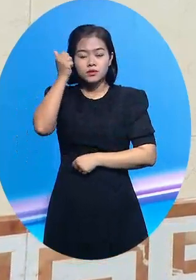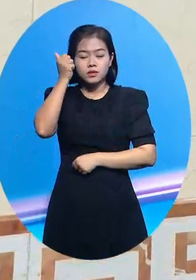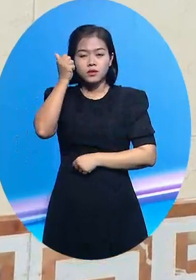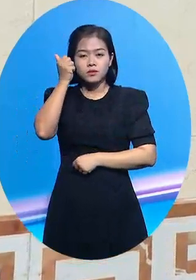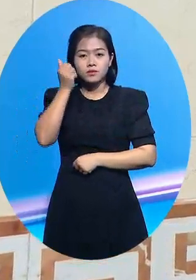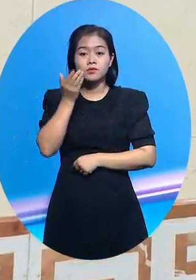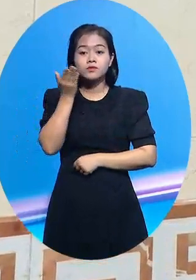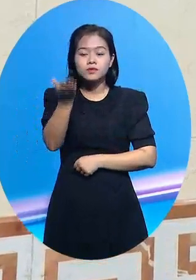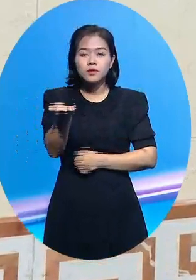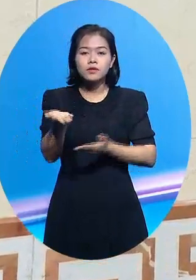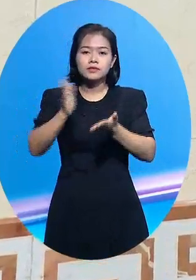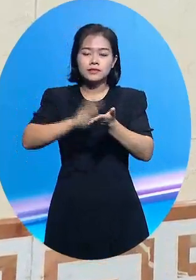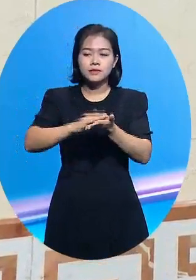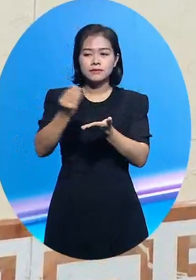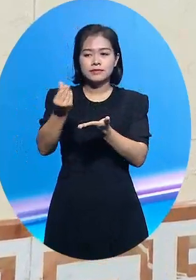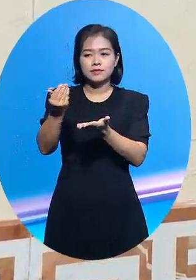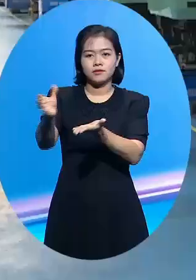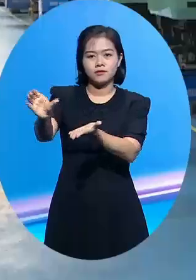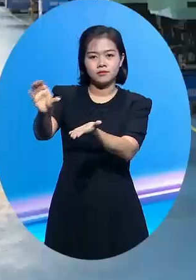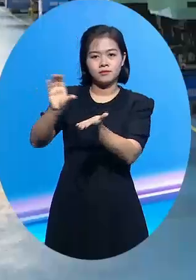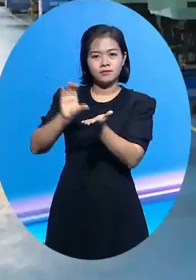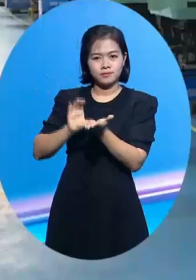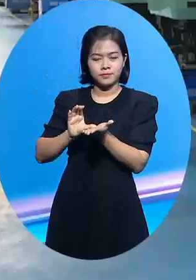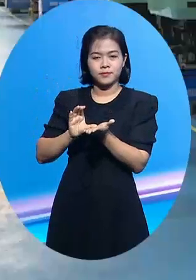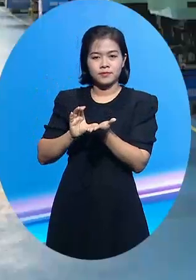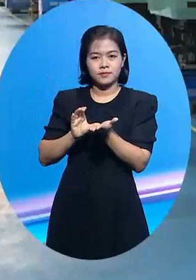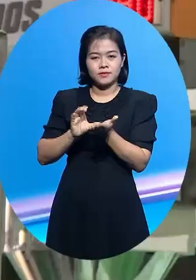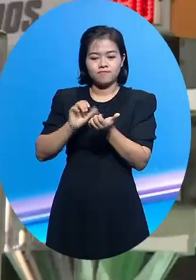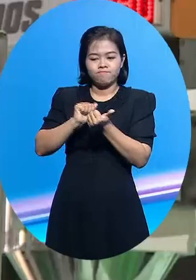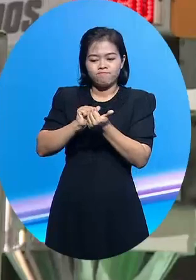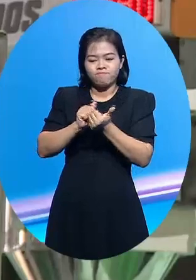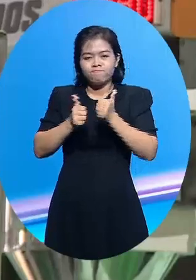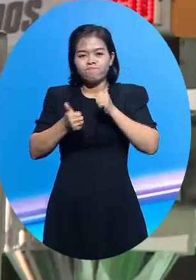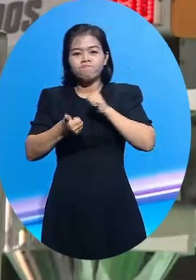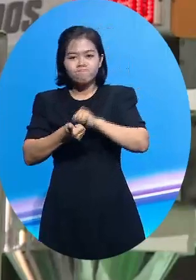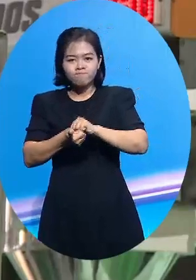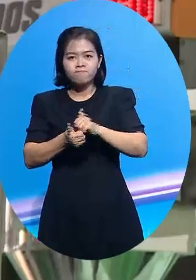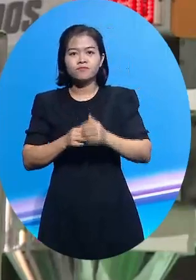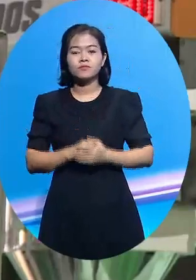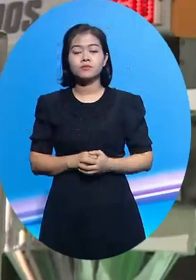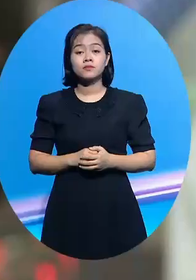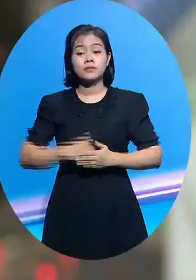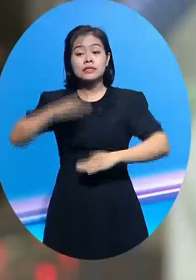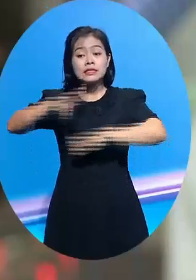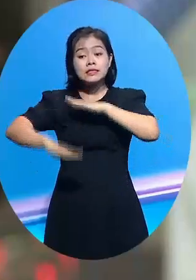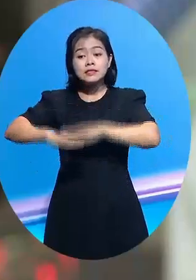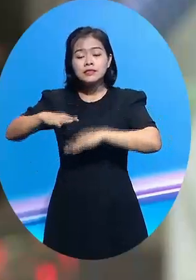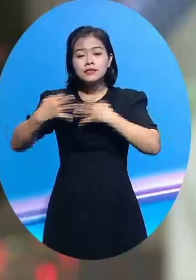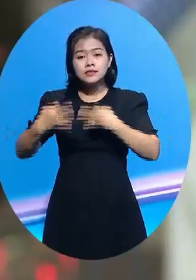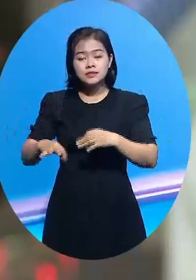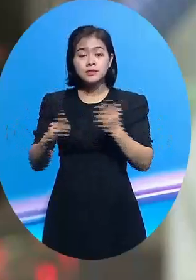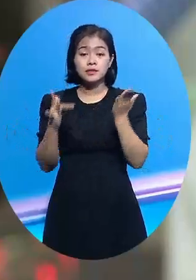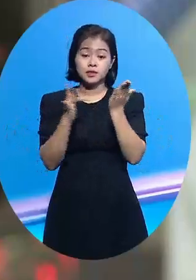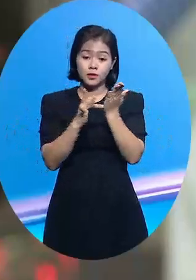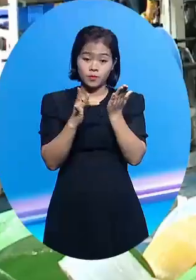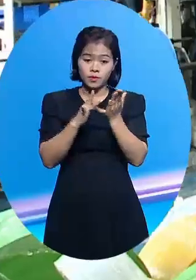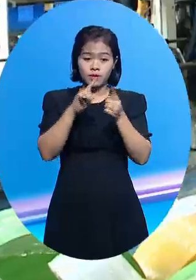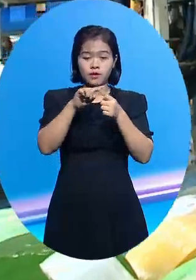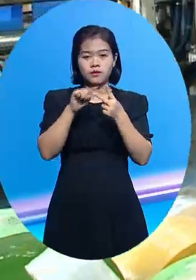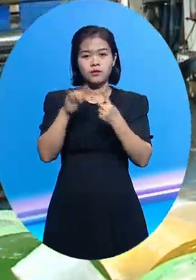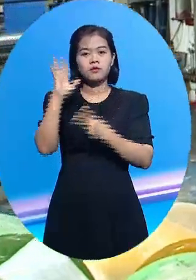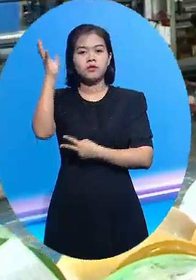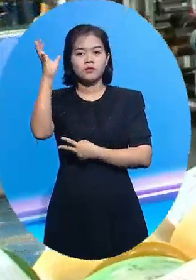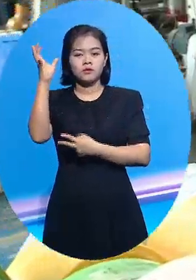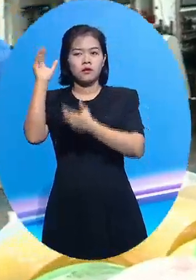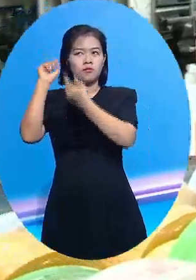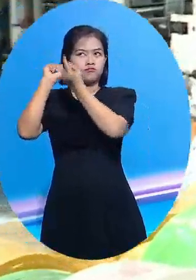chính để họ chuyển đổi. Thách thức không chỉ đến từ sự thay đổi về công nghệ mà còn từ xu hướng cải cách của thế giới. Bắt đầu từ